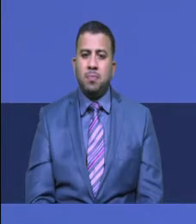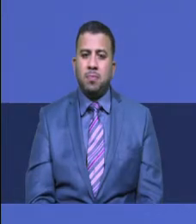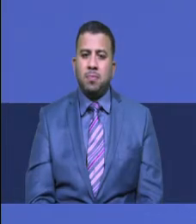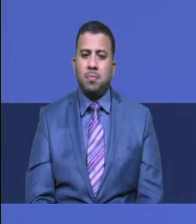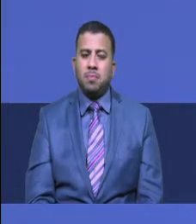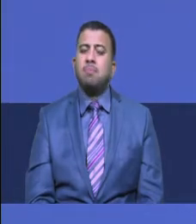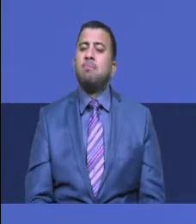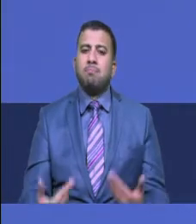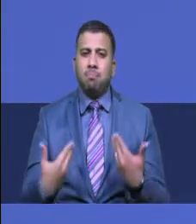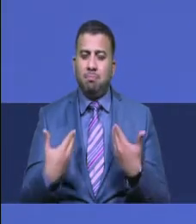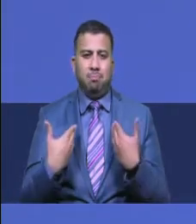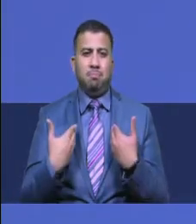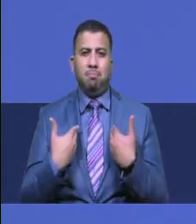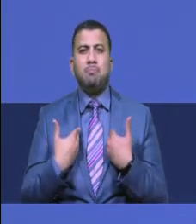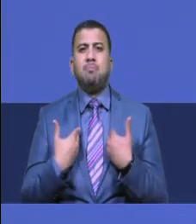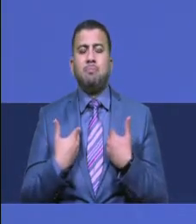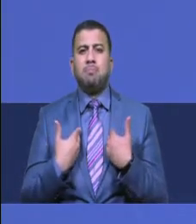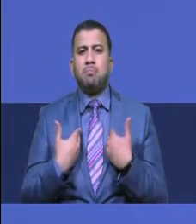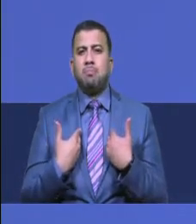لدينا بعض